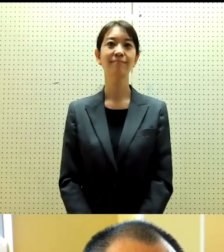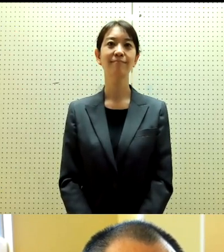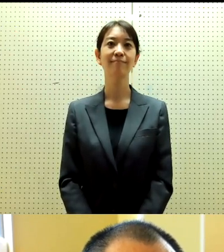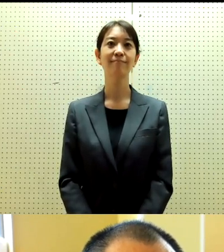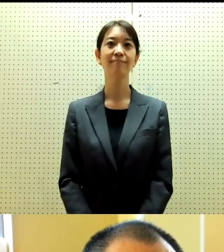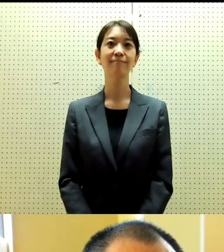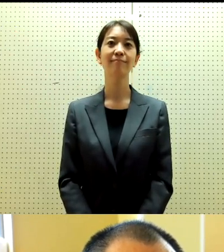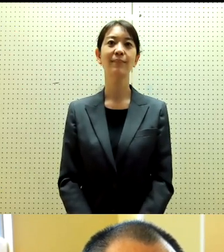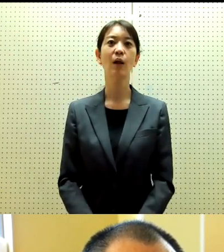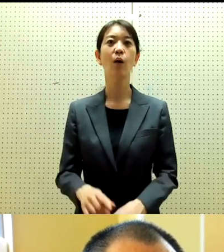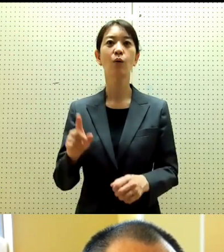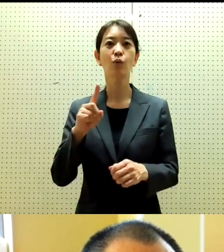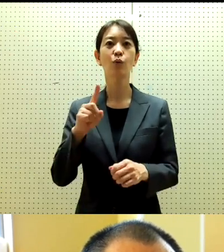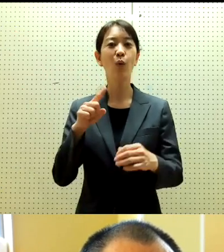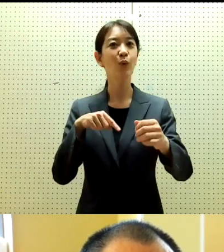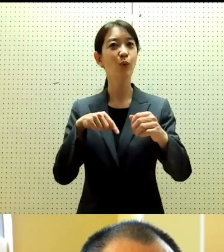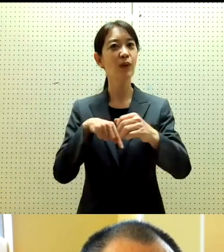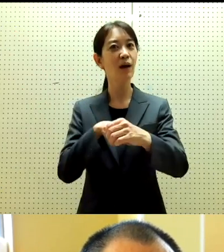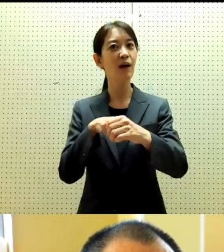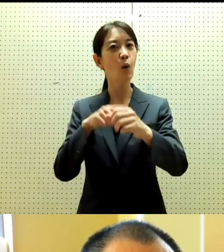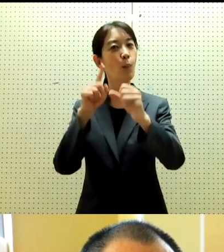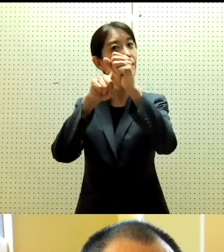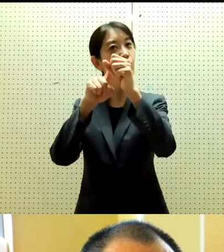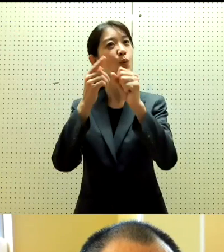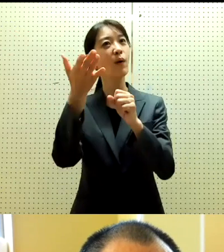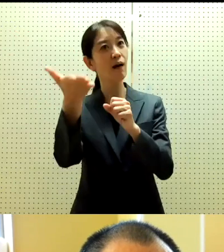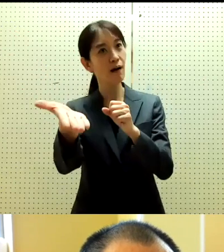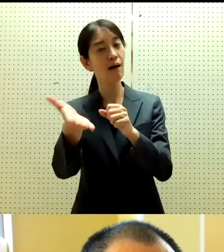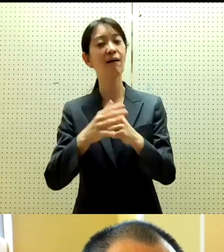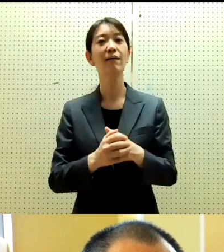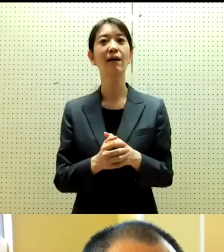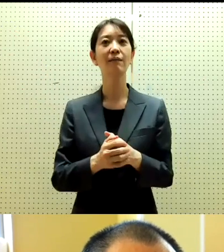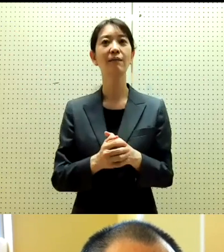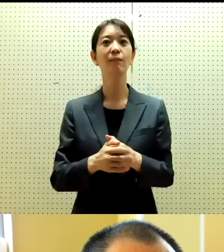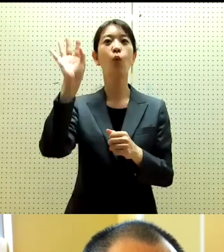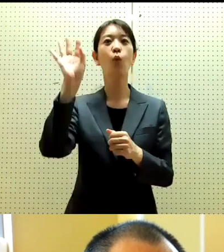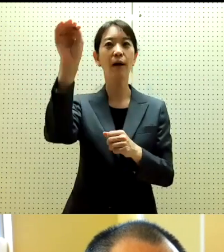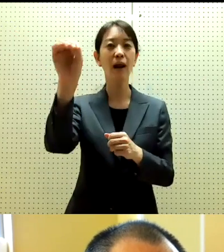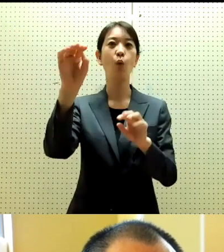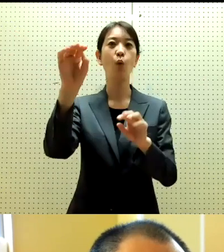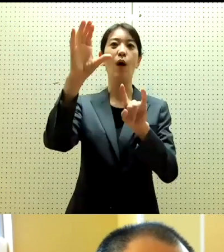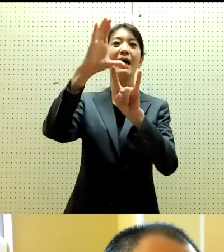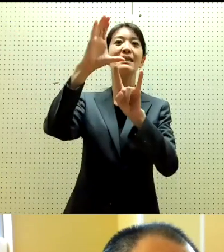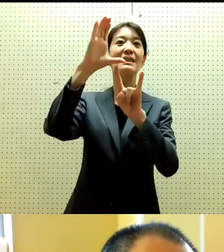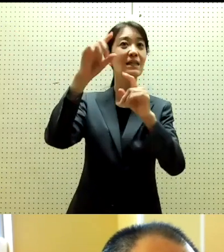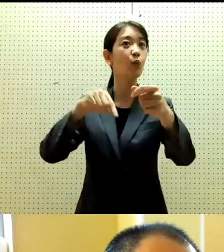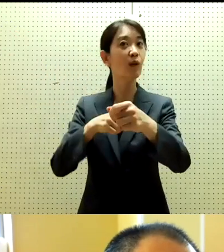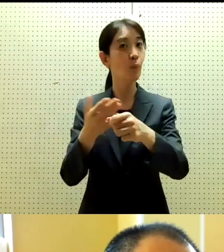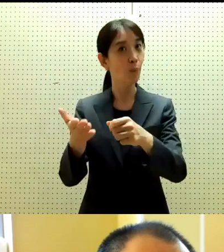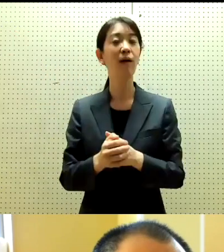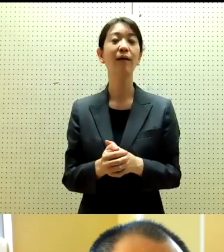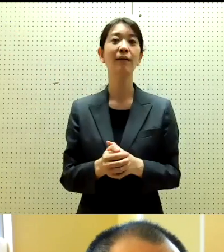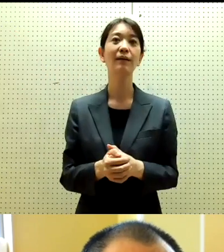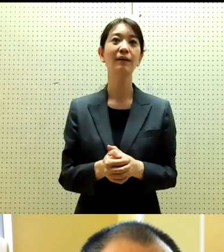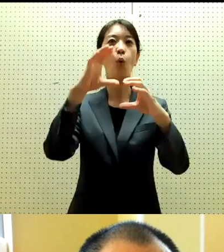どういったことを目指していくかっていうのは、これからの ICT ということについてですかね。 あ、って言いますか、まあ、はい、コミュニケーションの